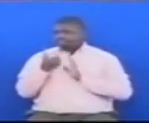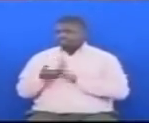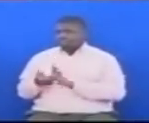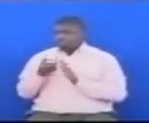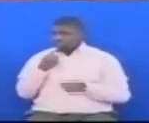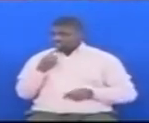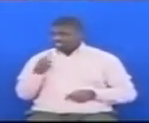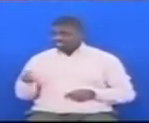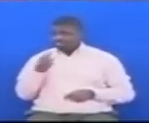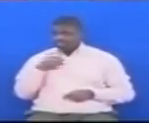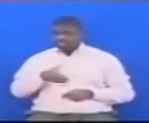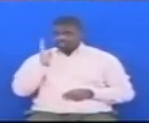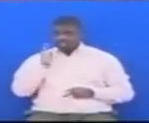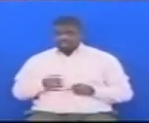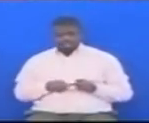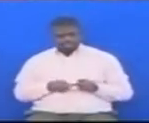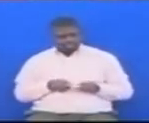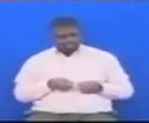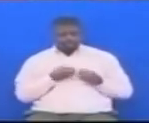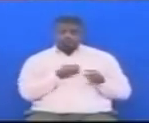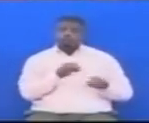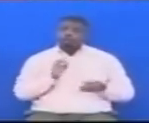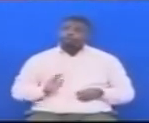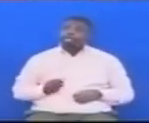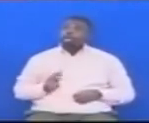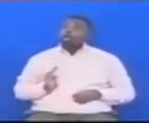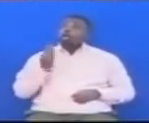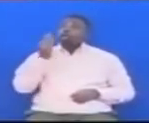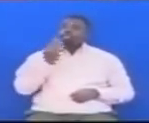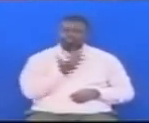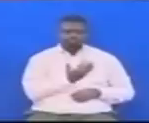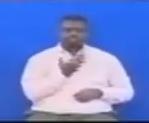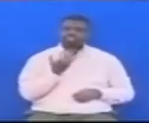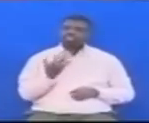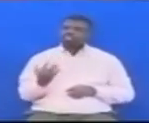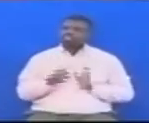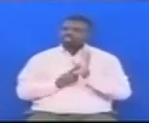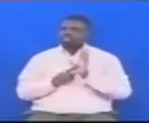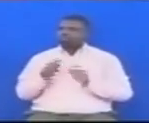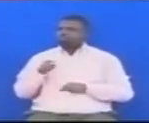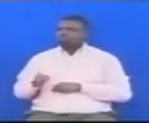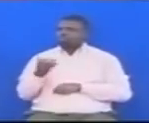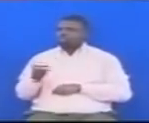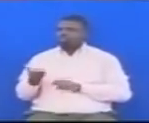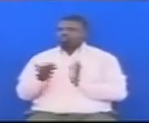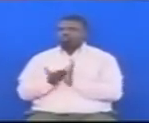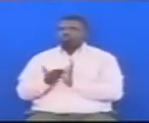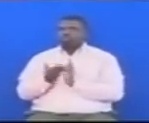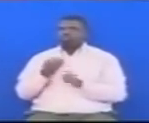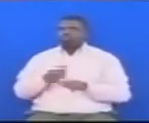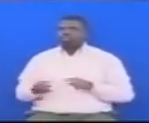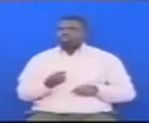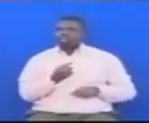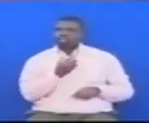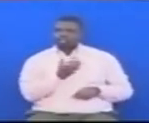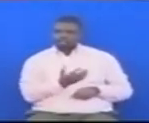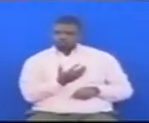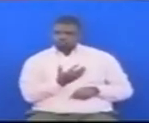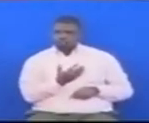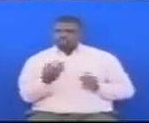anaposema serikali imetoa shilingi bilioni 56.5 katika shule 588, kati ya